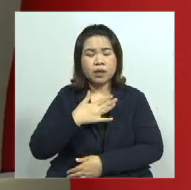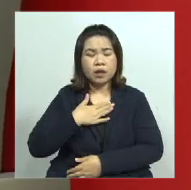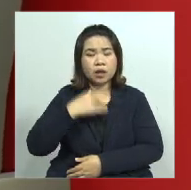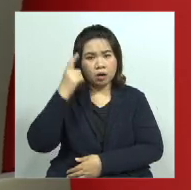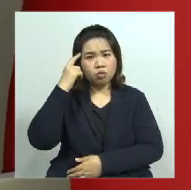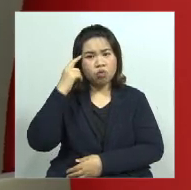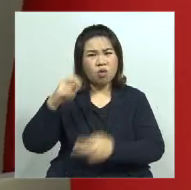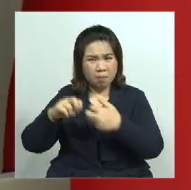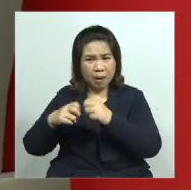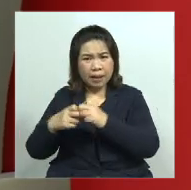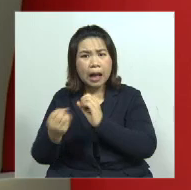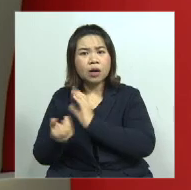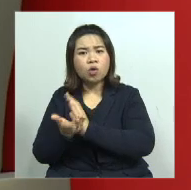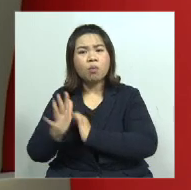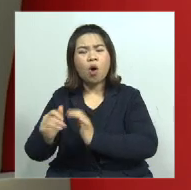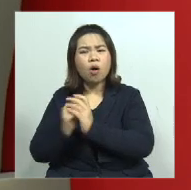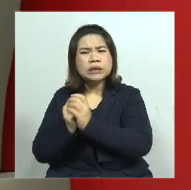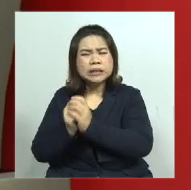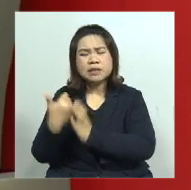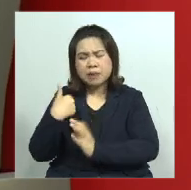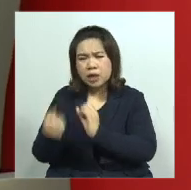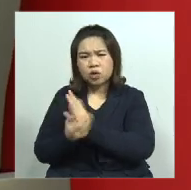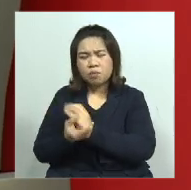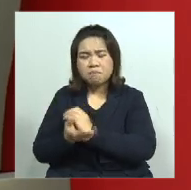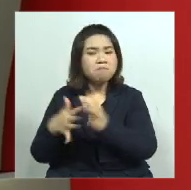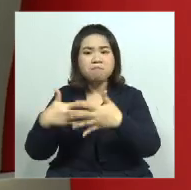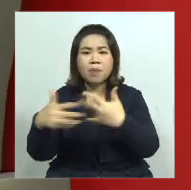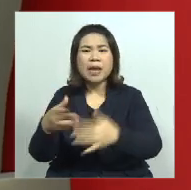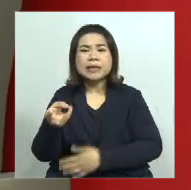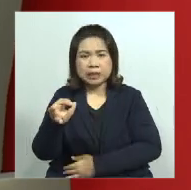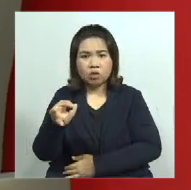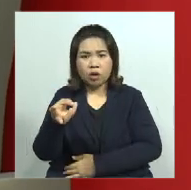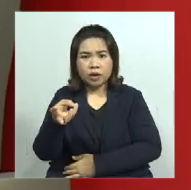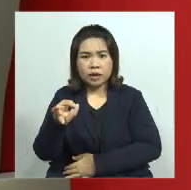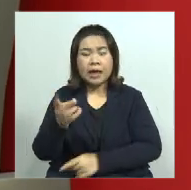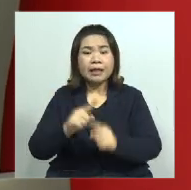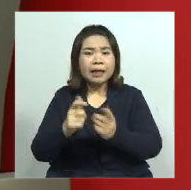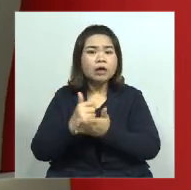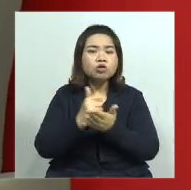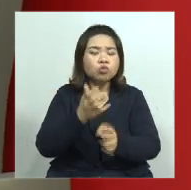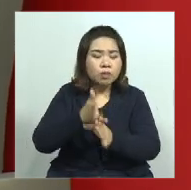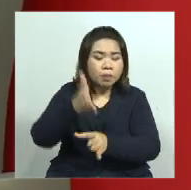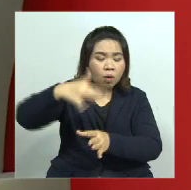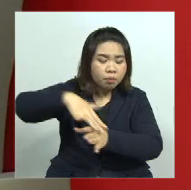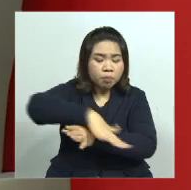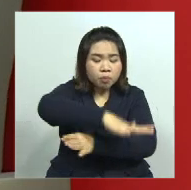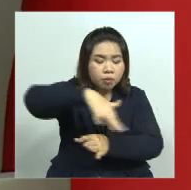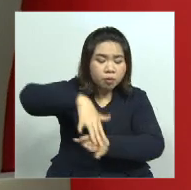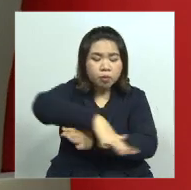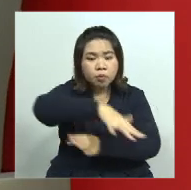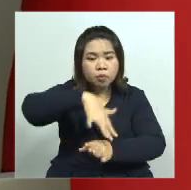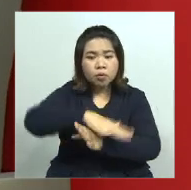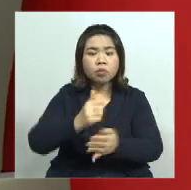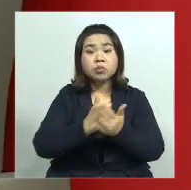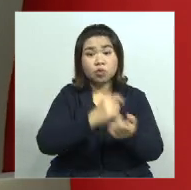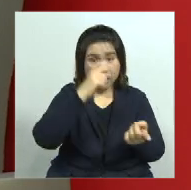จะเสียหายผลประโยชน์นิดหน่อยแต่ว่าเราก็พยายามที่จะให้น้ำไหลมามากยิ่งขึ้นเพื่อที่จะช่วยเหลือฝ่ายไท